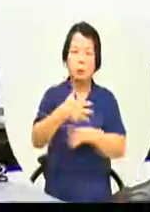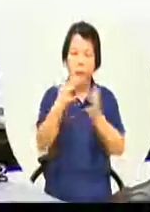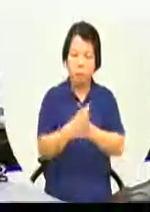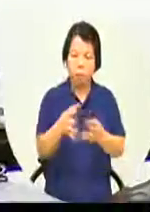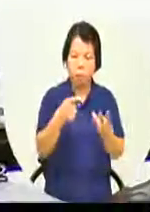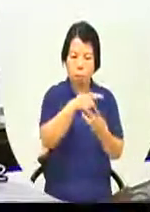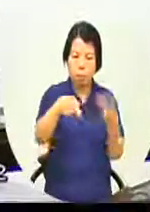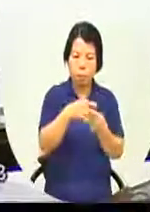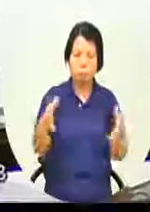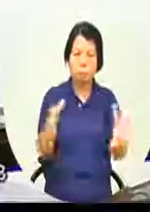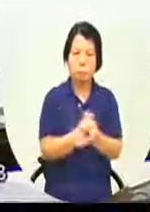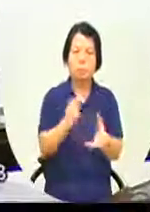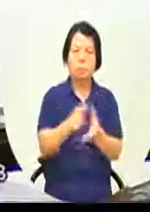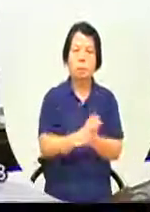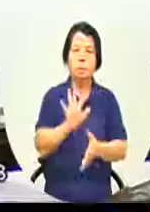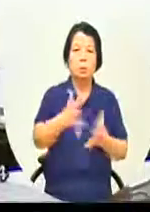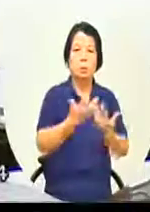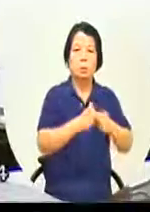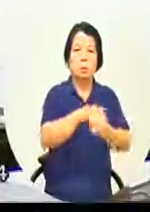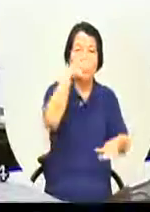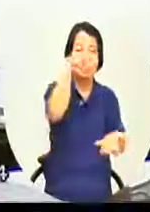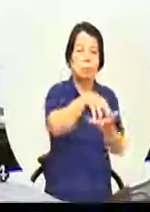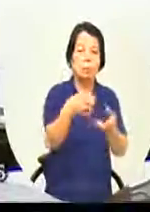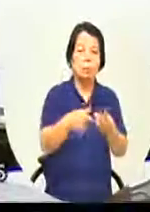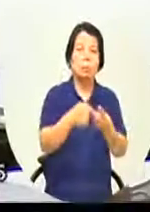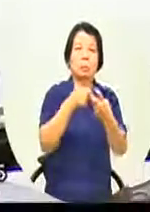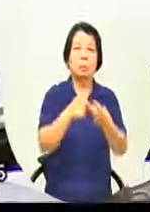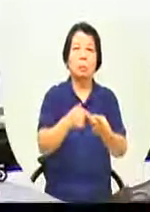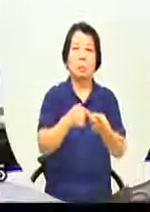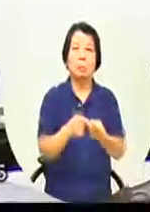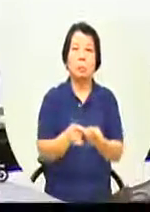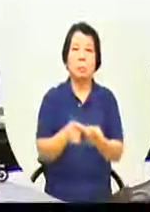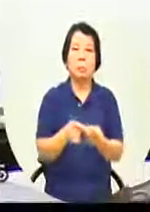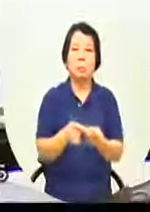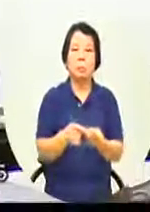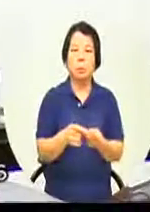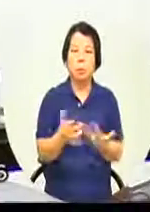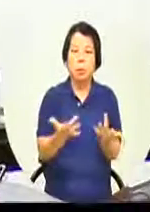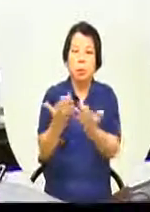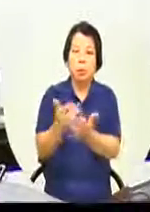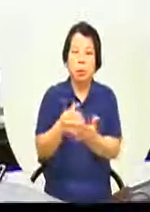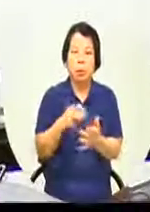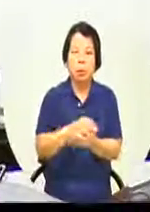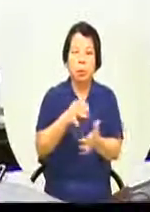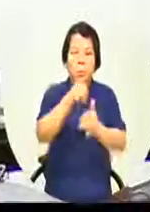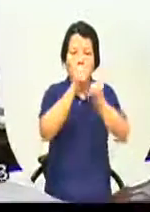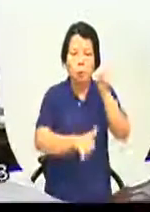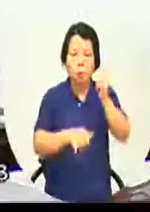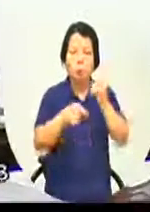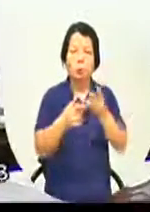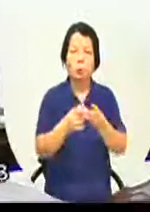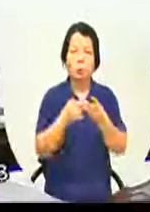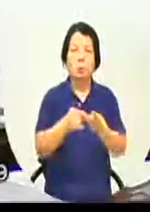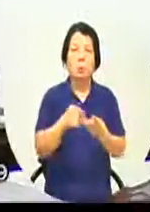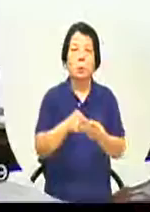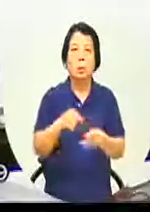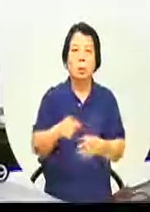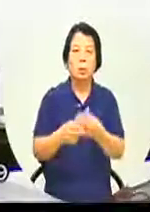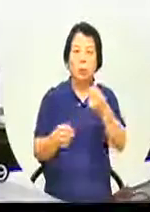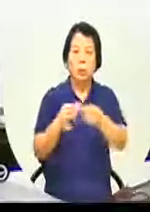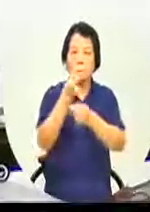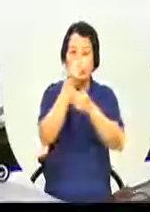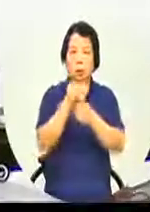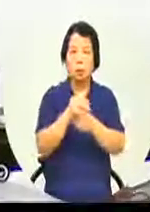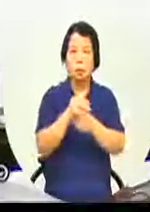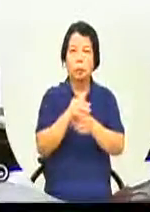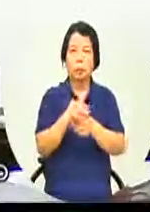起来哦，有机认证，我们把这个产销履历，我们把吉原普安全的这个标章全部都加